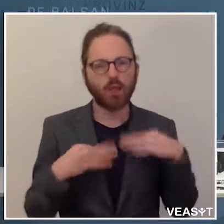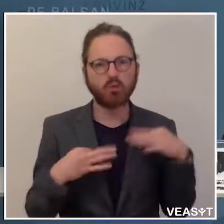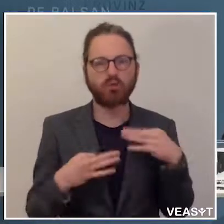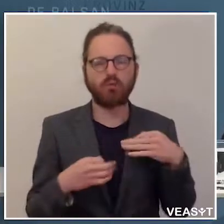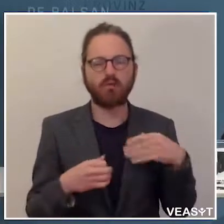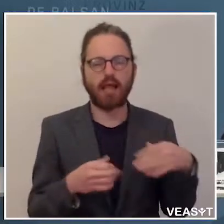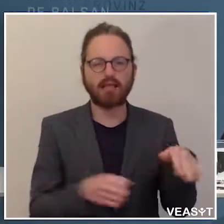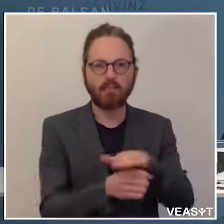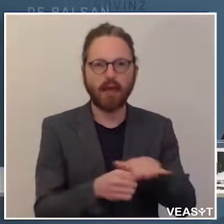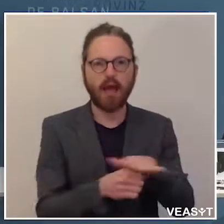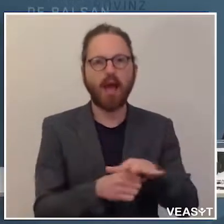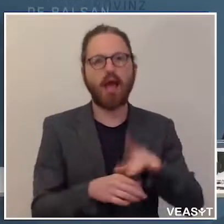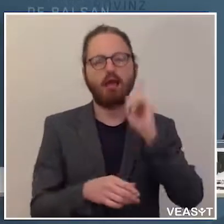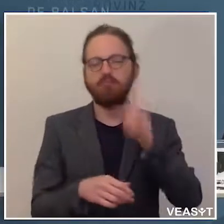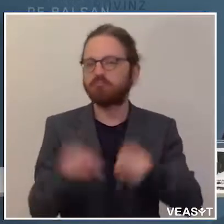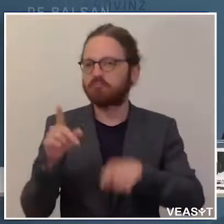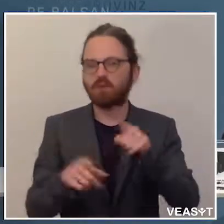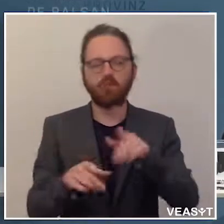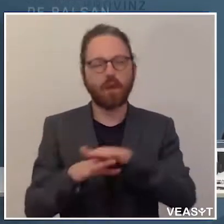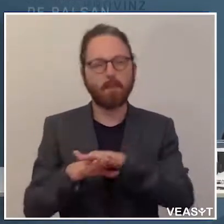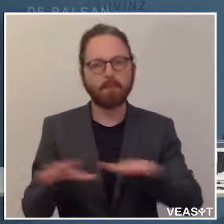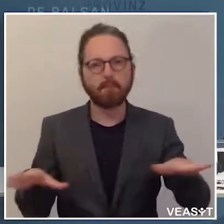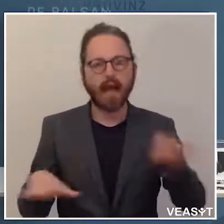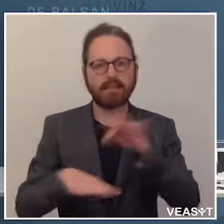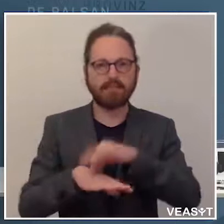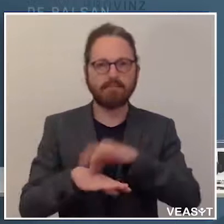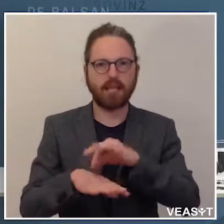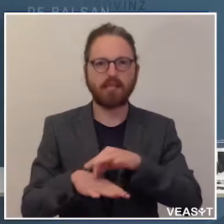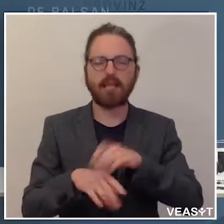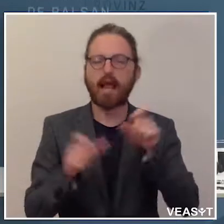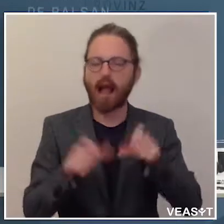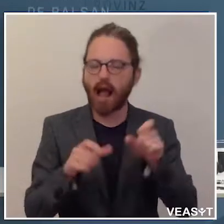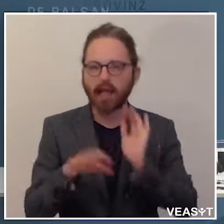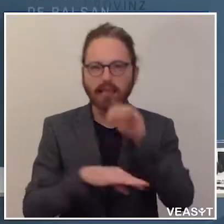in india in